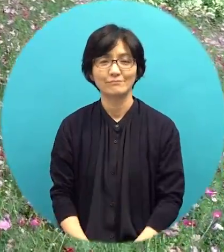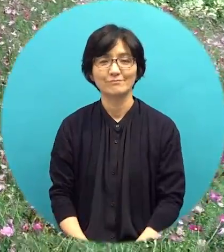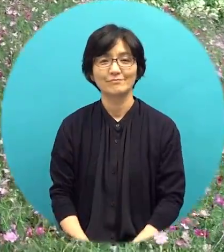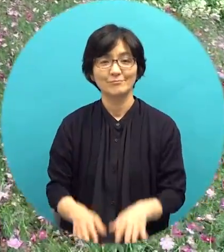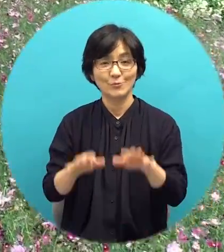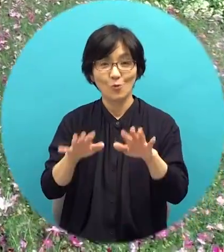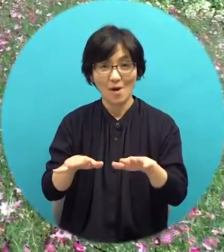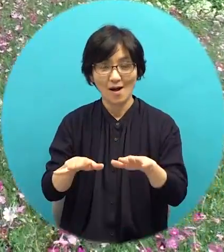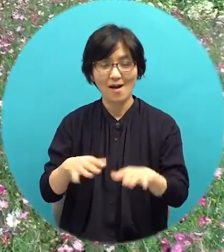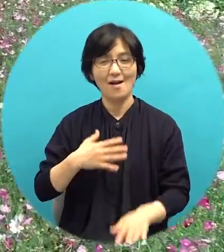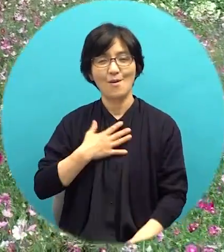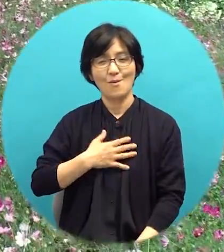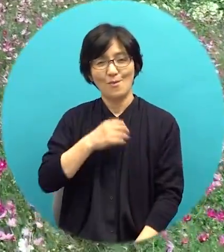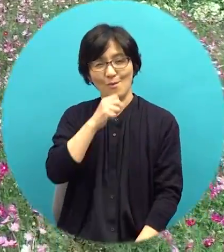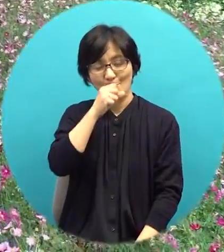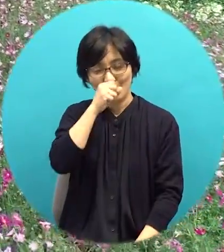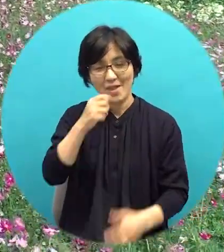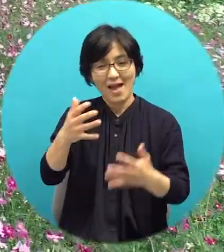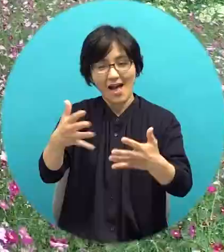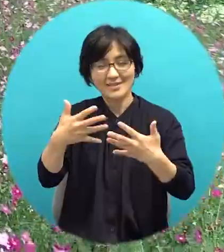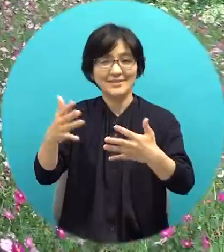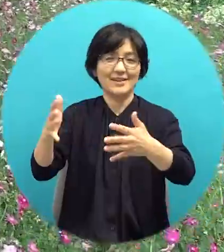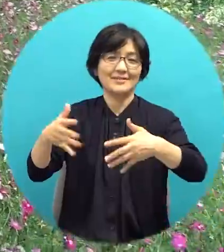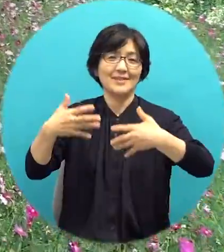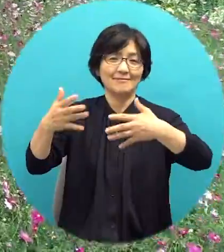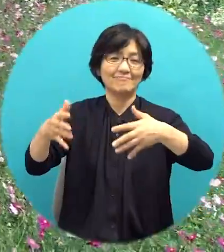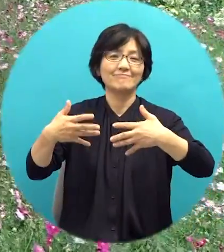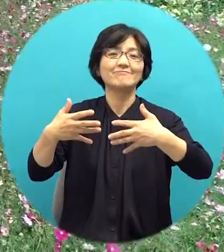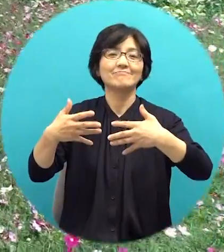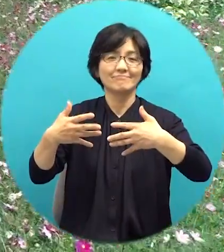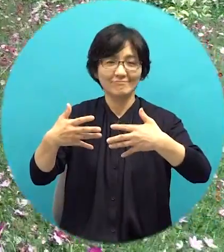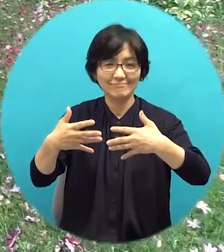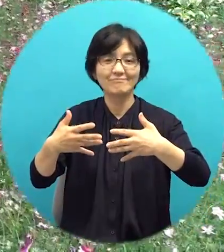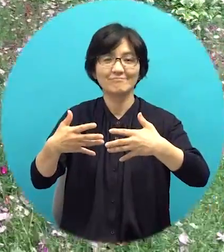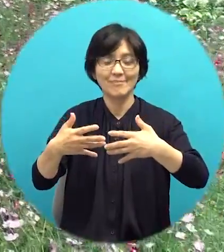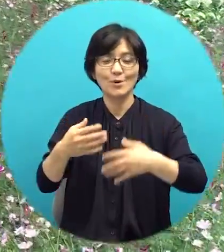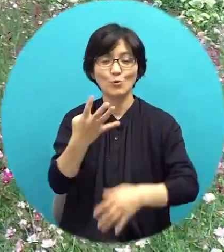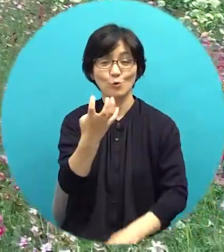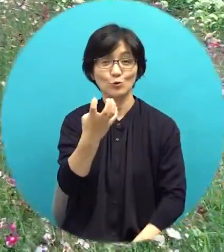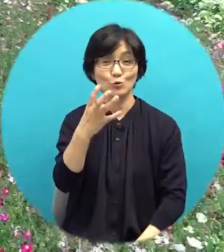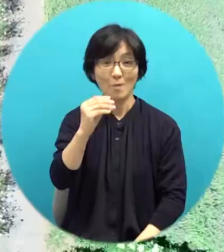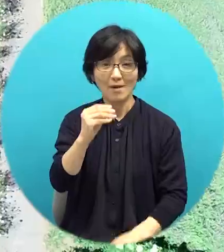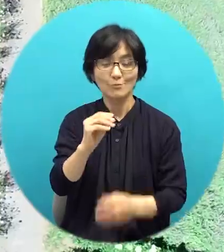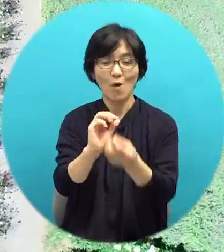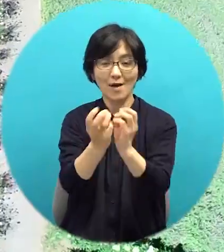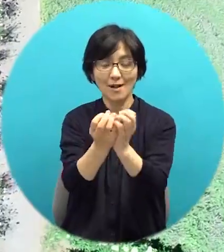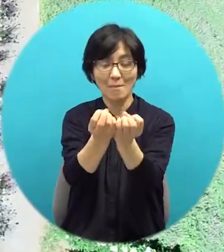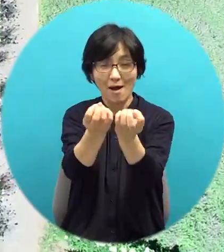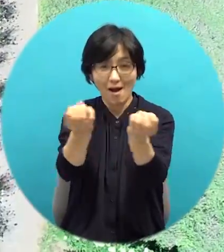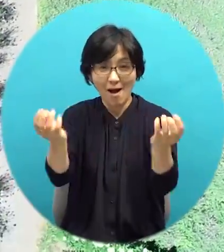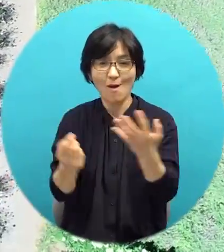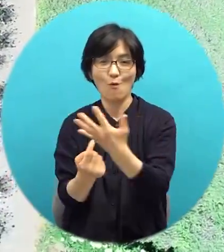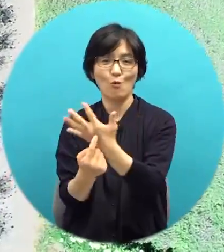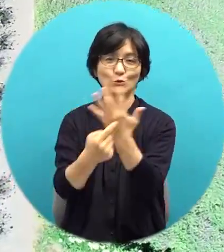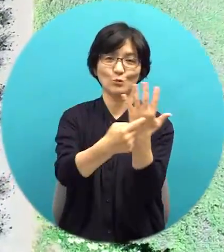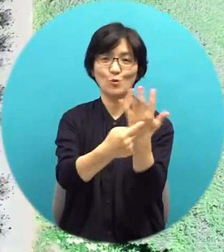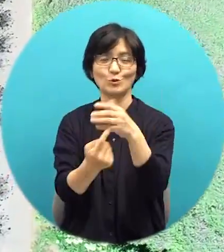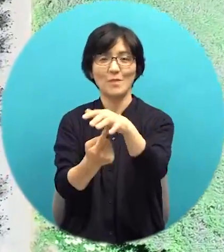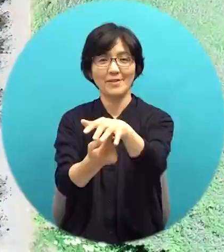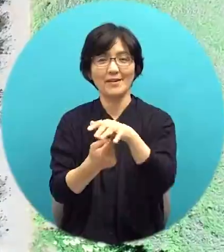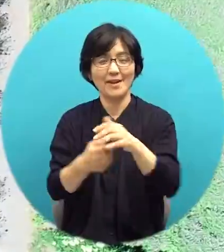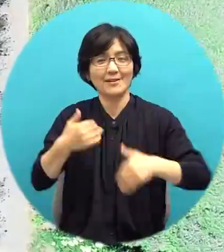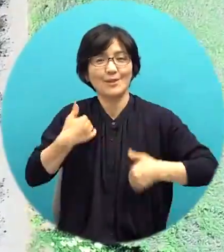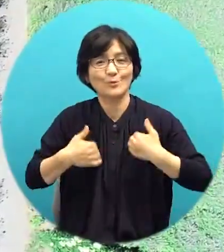今回は心地の良い秋風を感じながら、およそ40万本の一面のコスモス畑を楽し